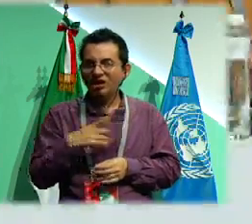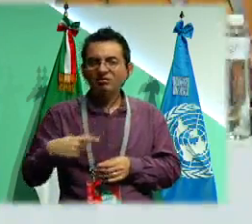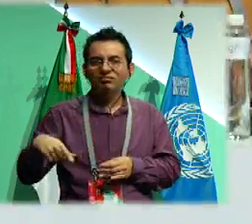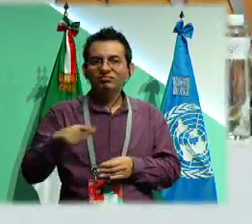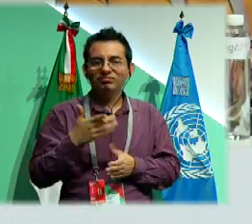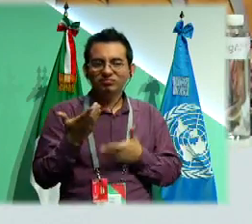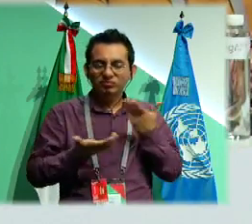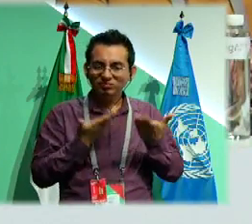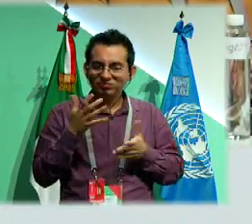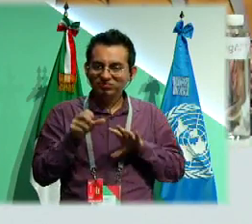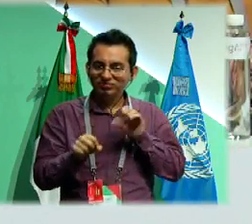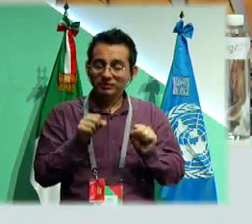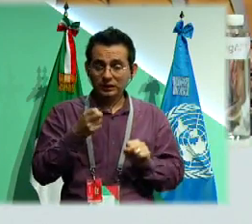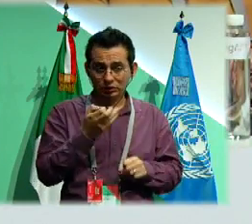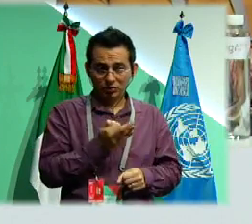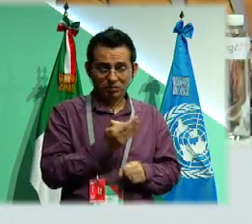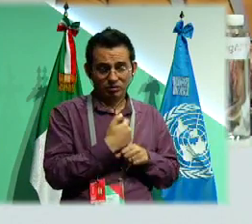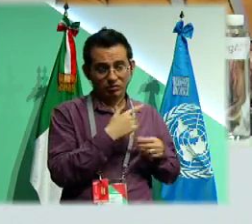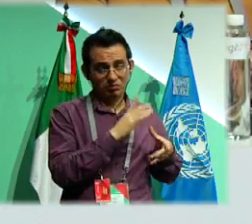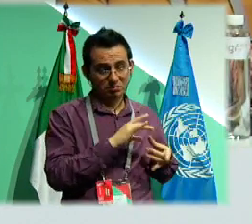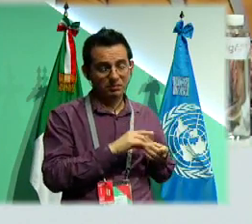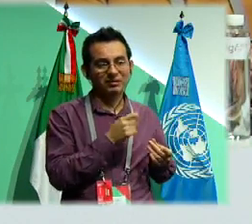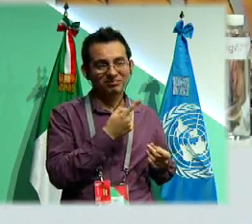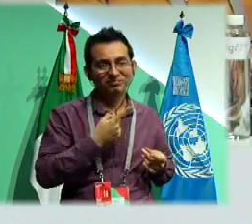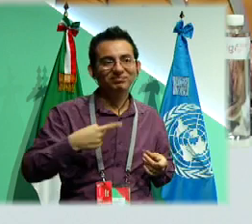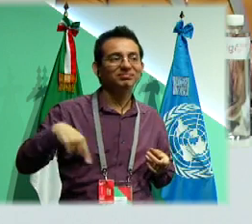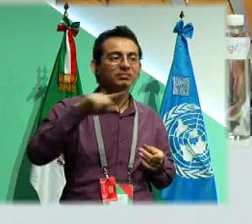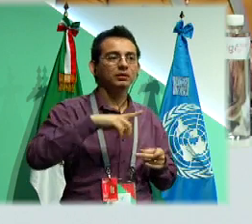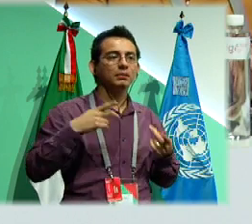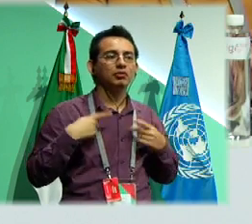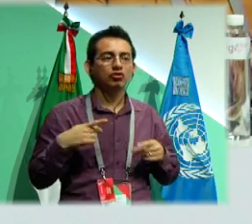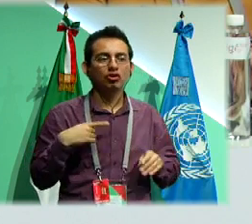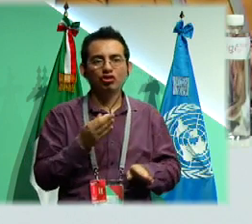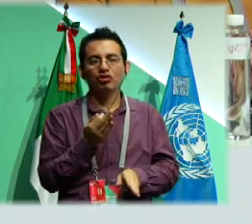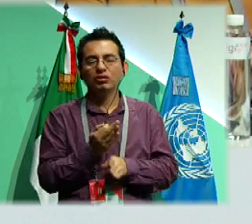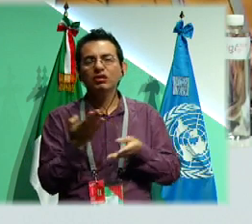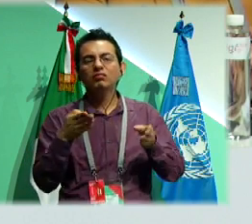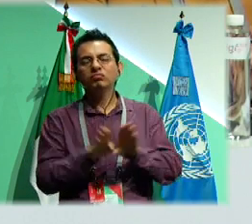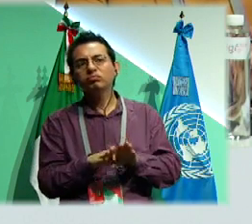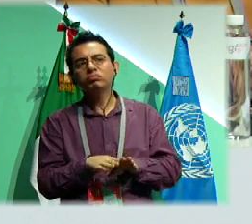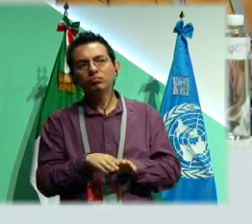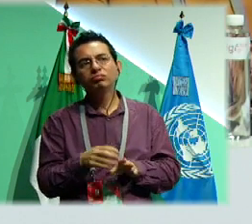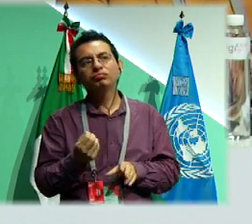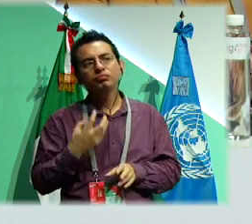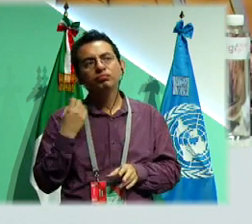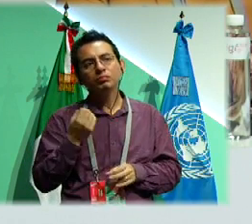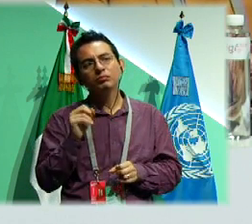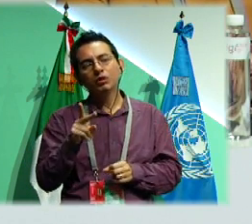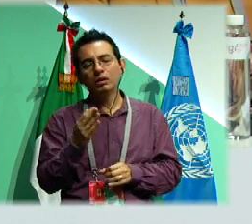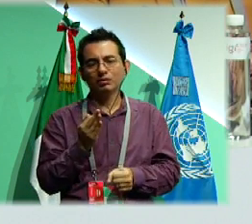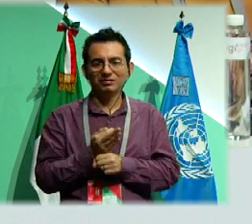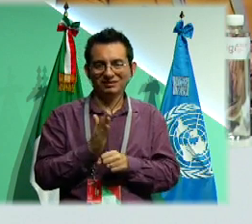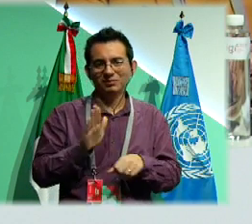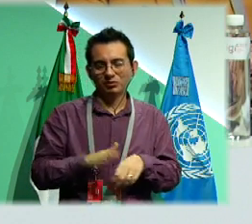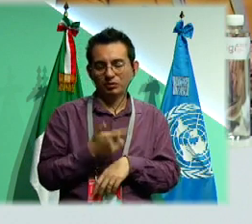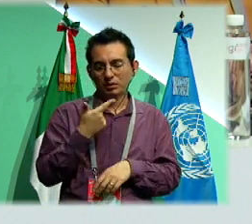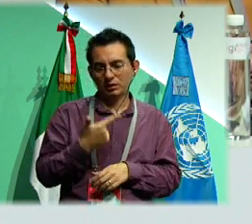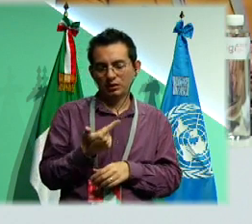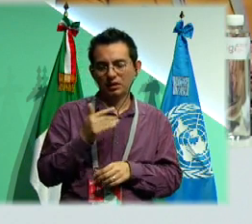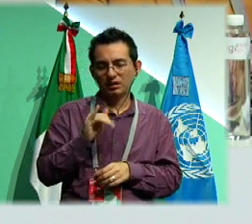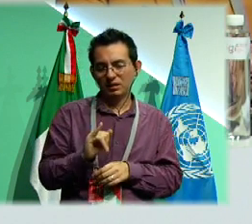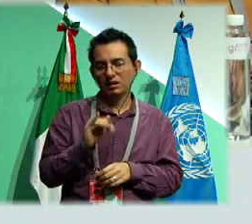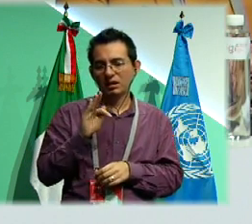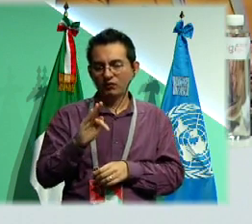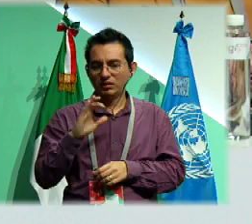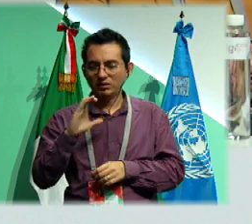pouvons contribuer. Et je crois que certains des acteurs ont décidé ici, FGI, qui ont dit qu'ils voulaient justement créer une